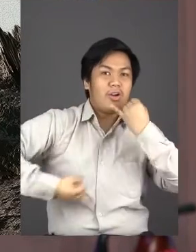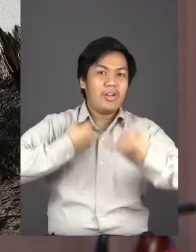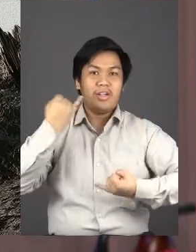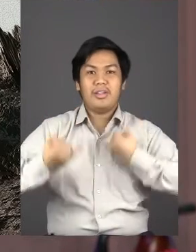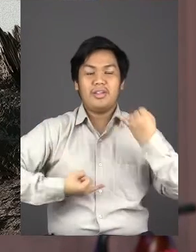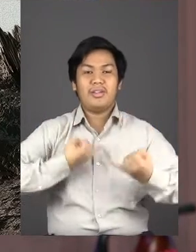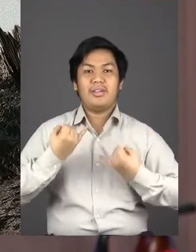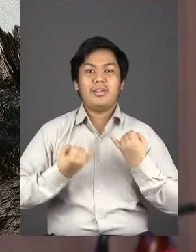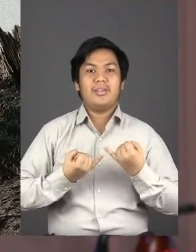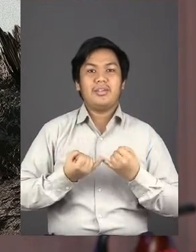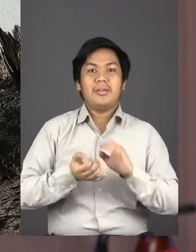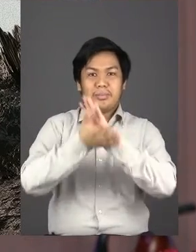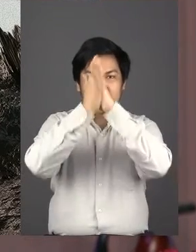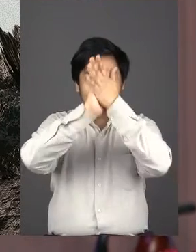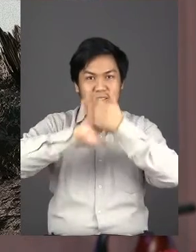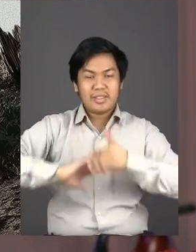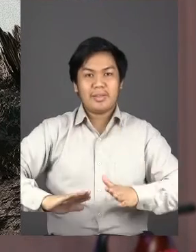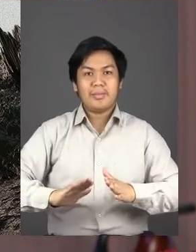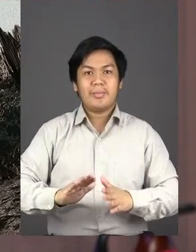joy, peace,